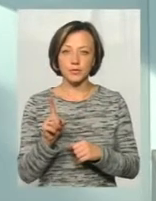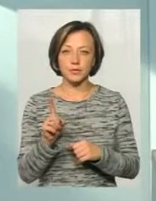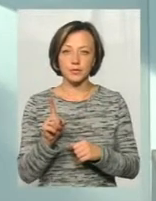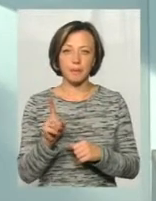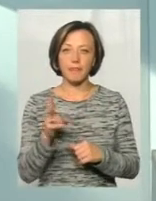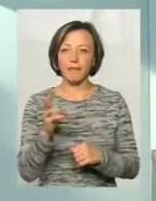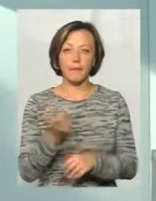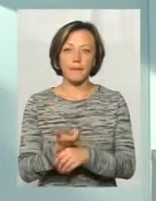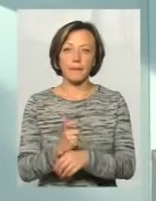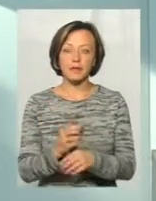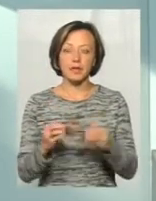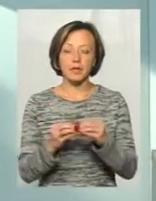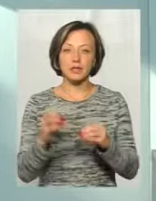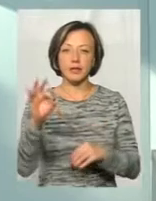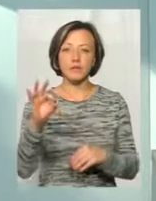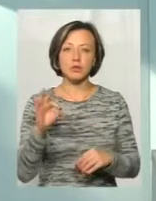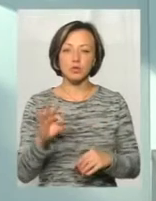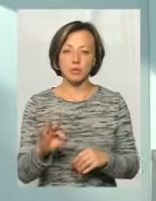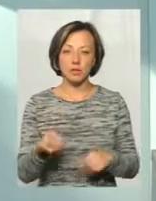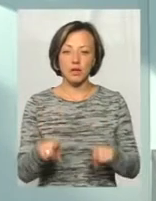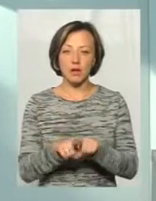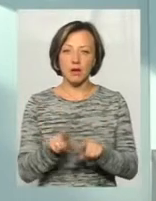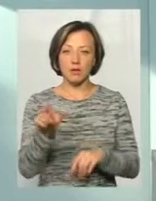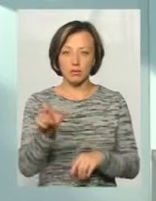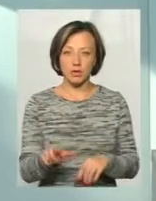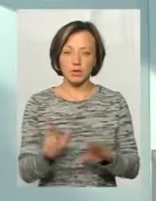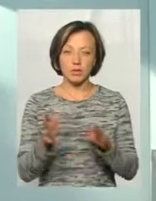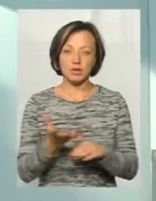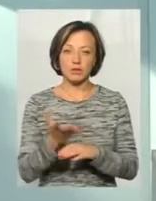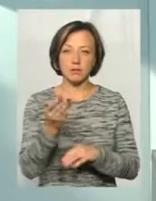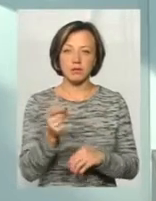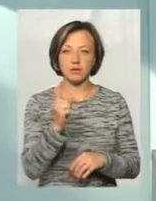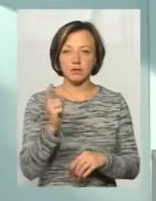не більше 10% така громадянка буде сплачувати за